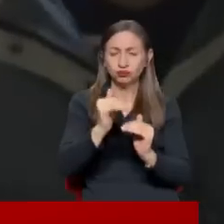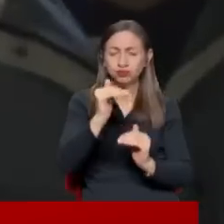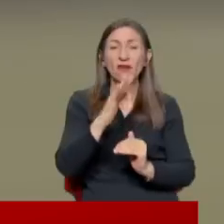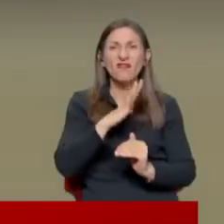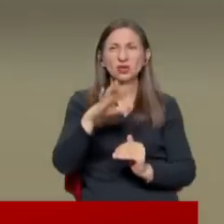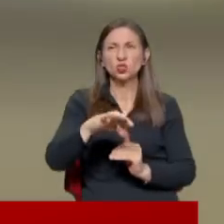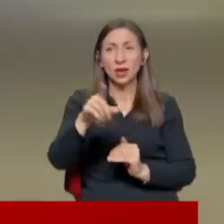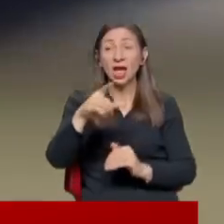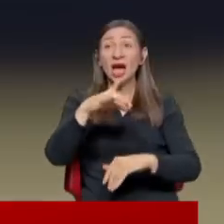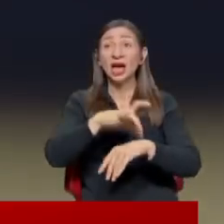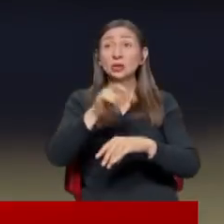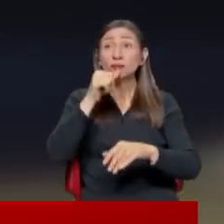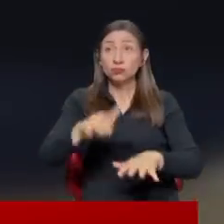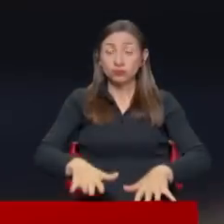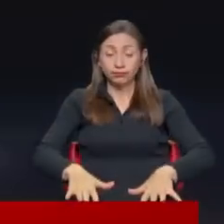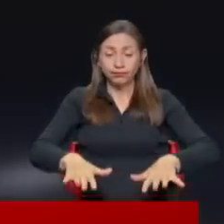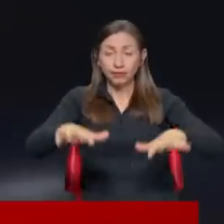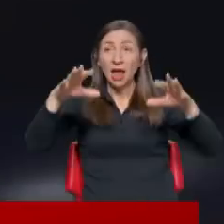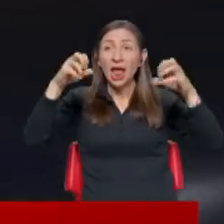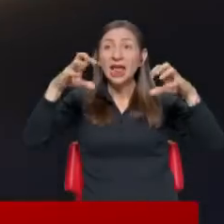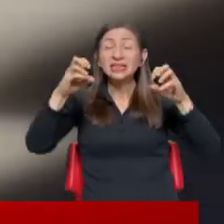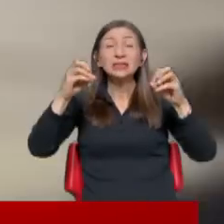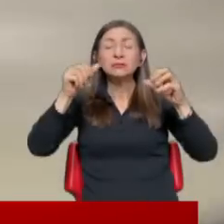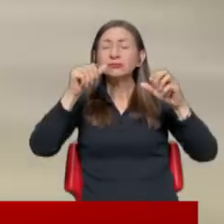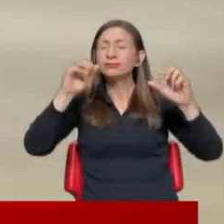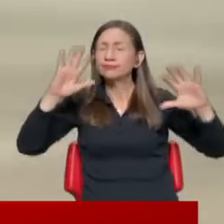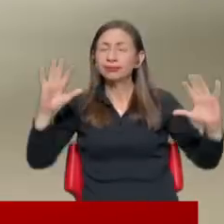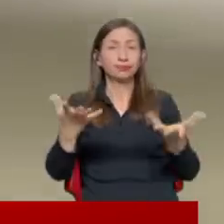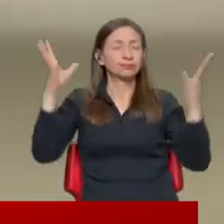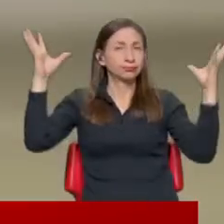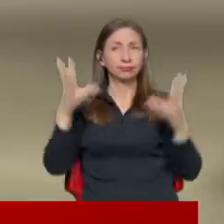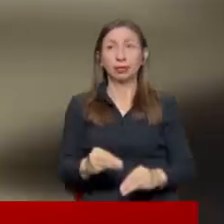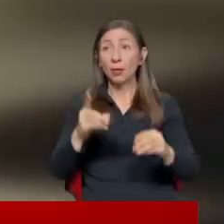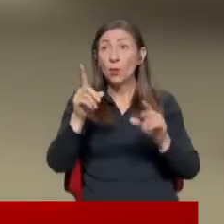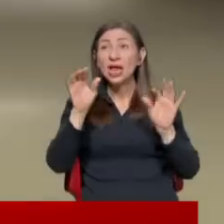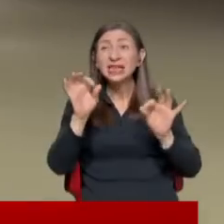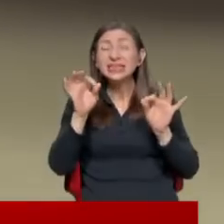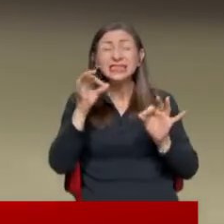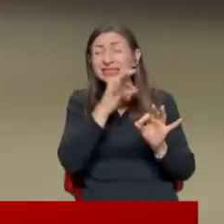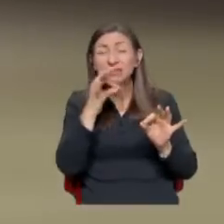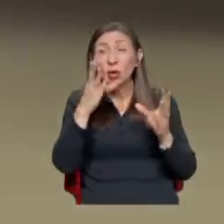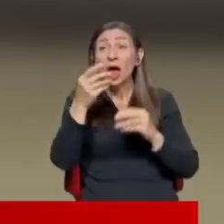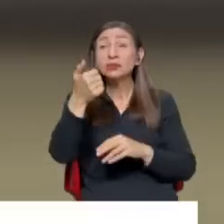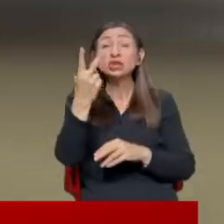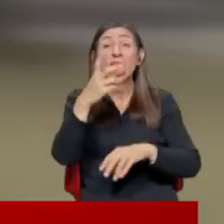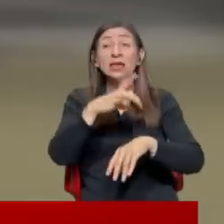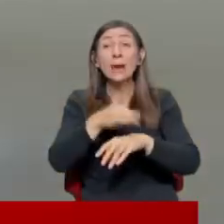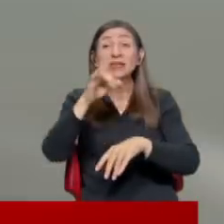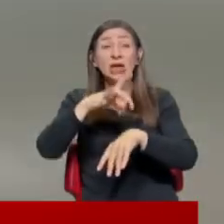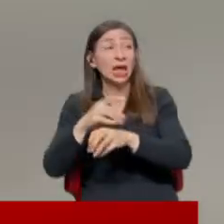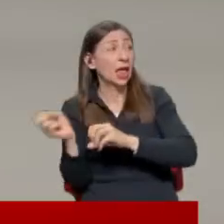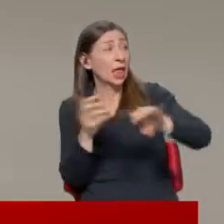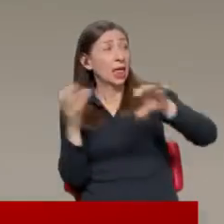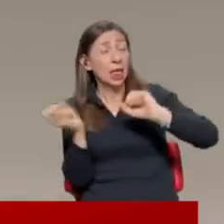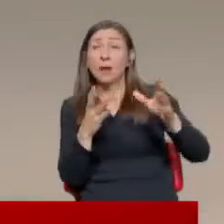an itibariyle. Hastaneyi su bastı, elektrik sistemi devre dışı kaldı. Durumu kritik olan 62 hasta başka